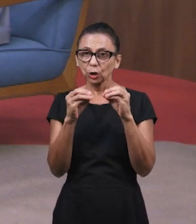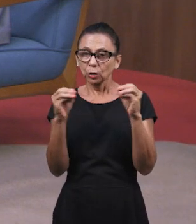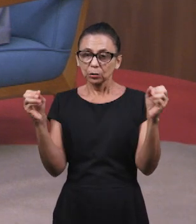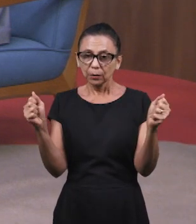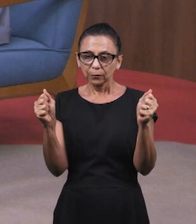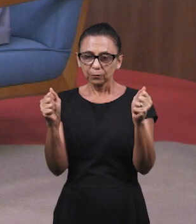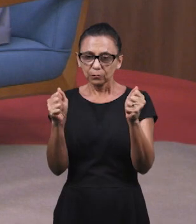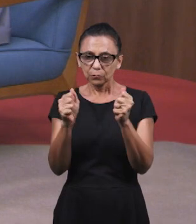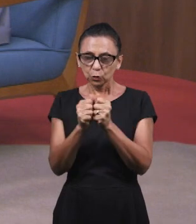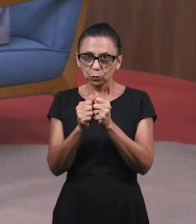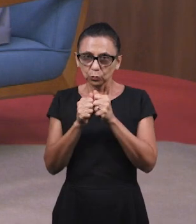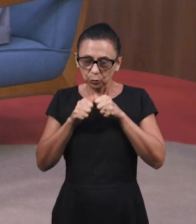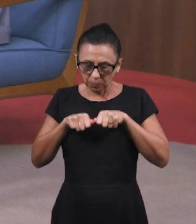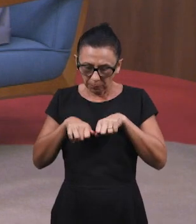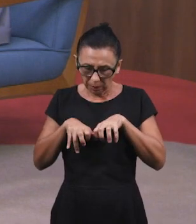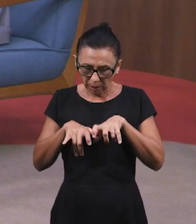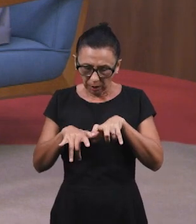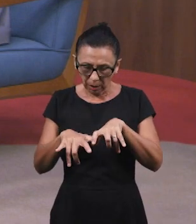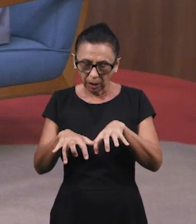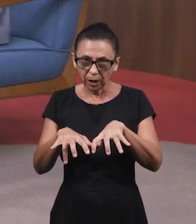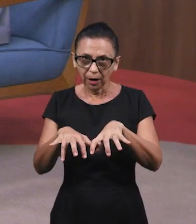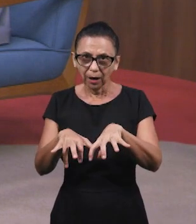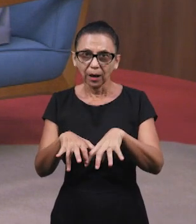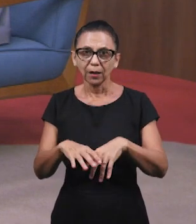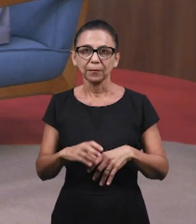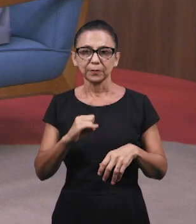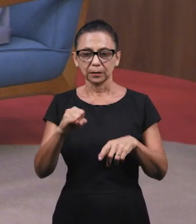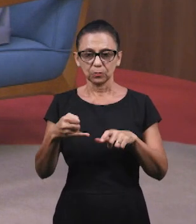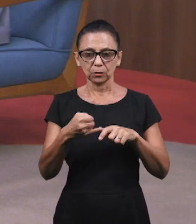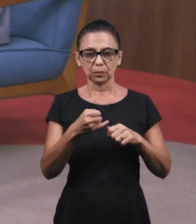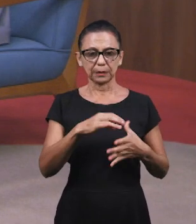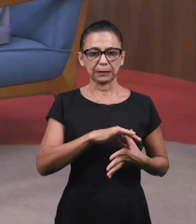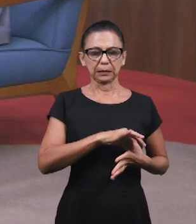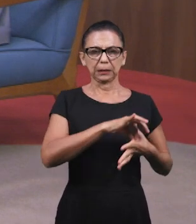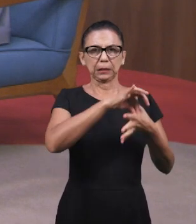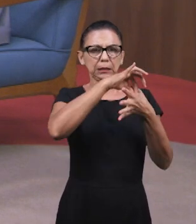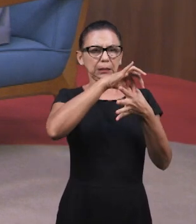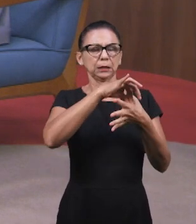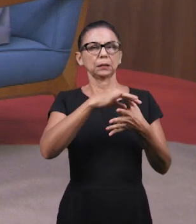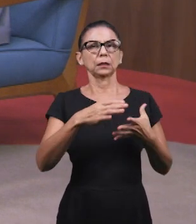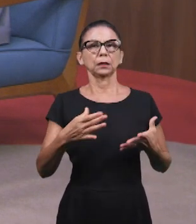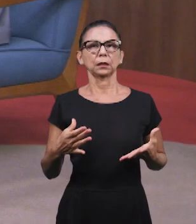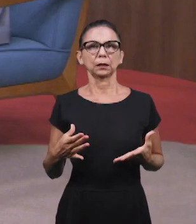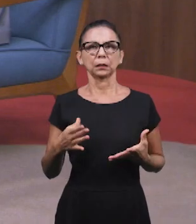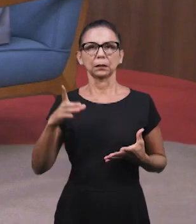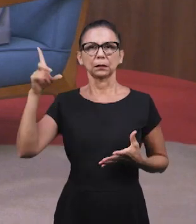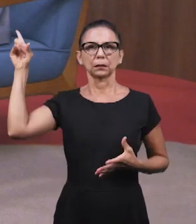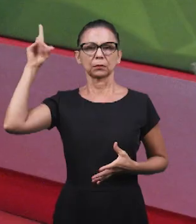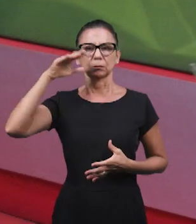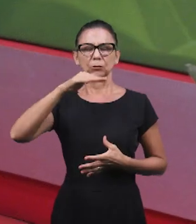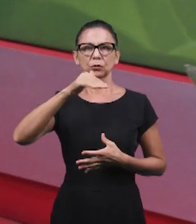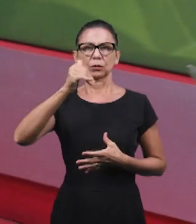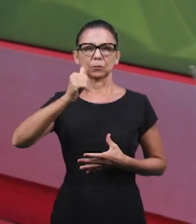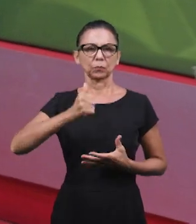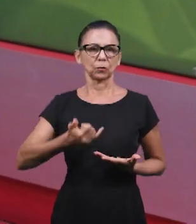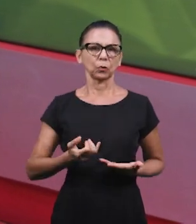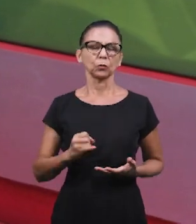le leader, le prophète, levé par Dieu, Josué arrive, tout le monde